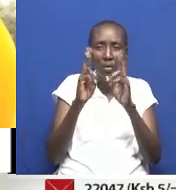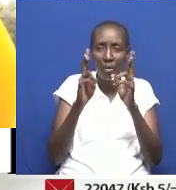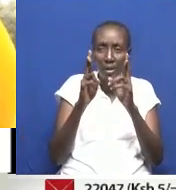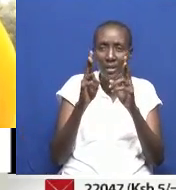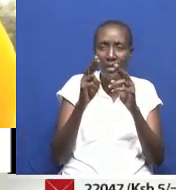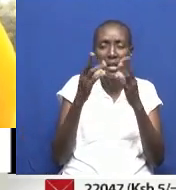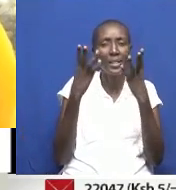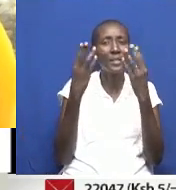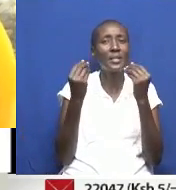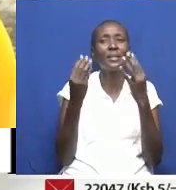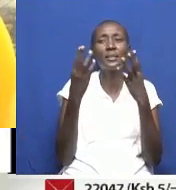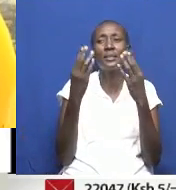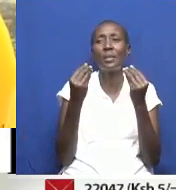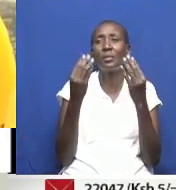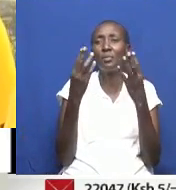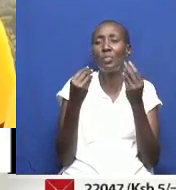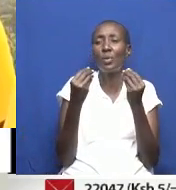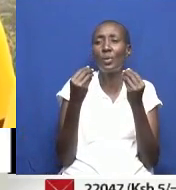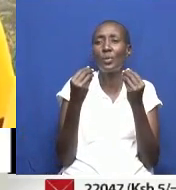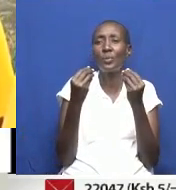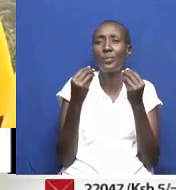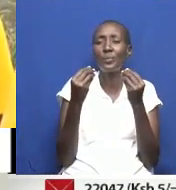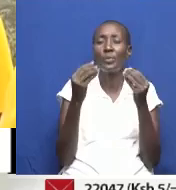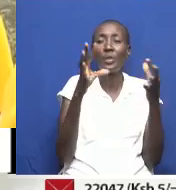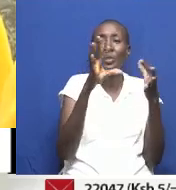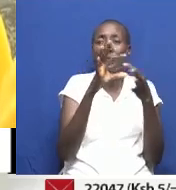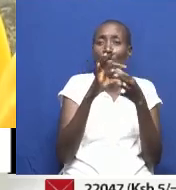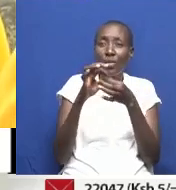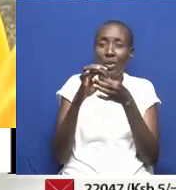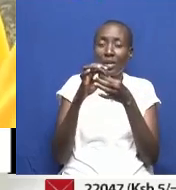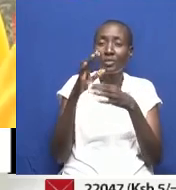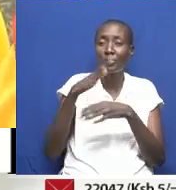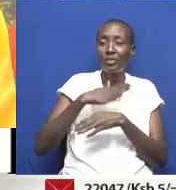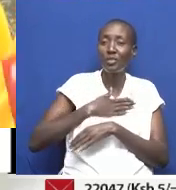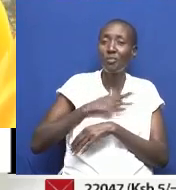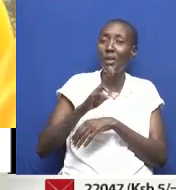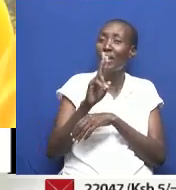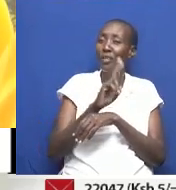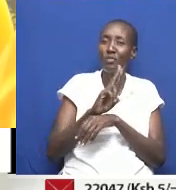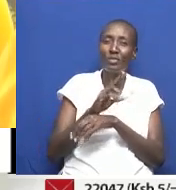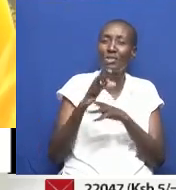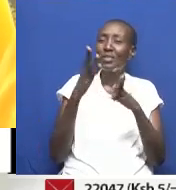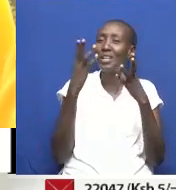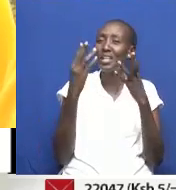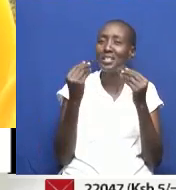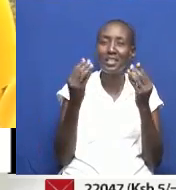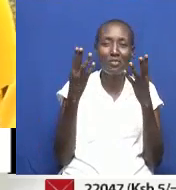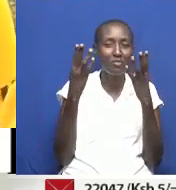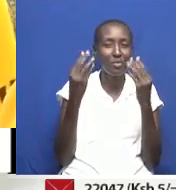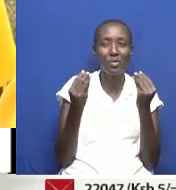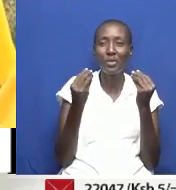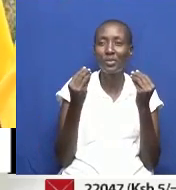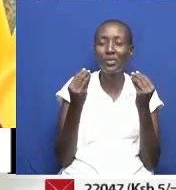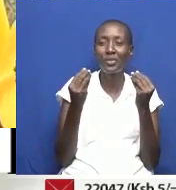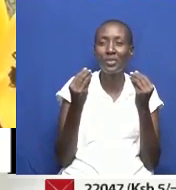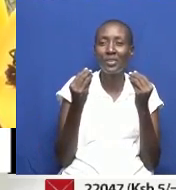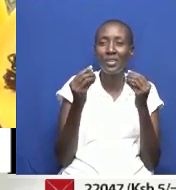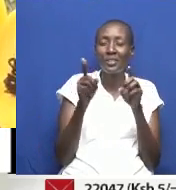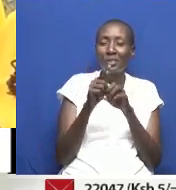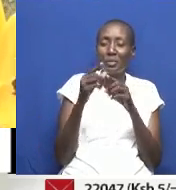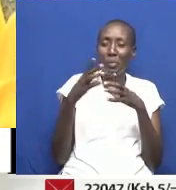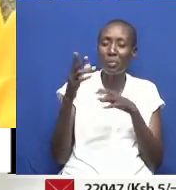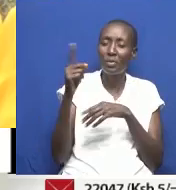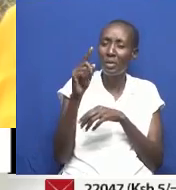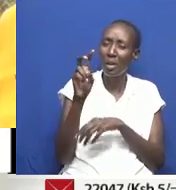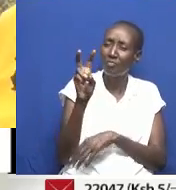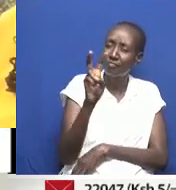rahisi kuwauza na connections zangu. Itakuwa rahisi nilete ma scouts wakuje waangalie